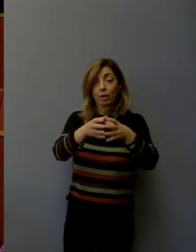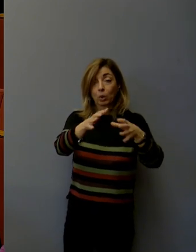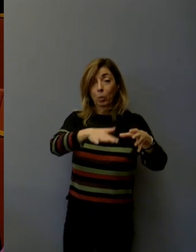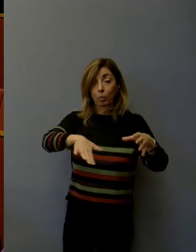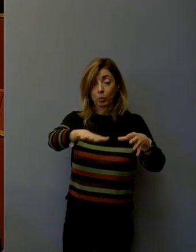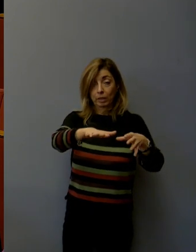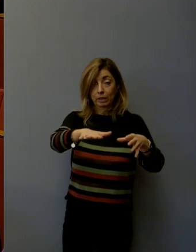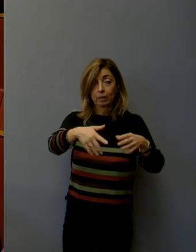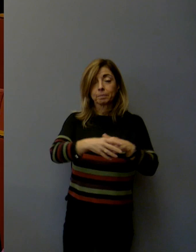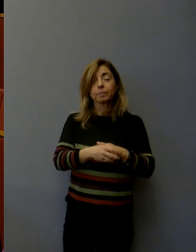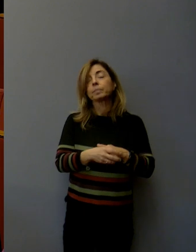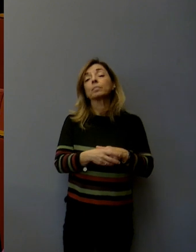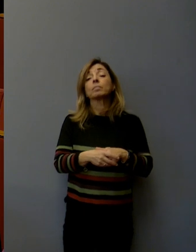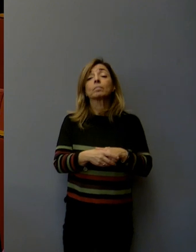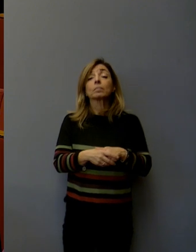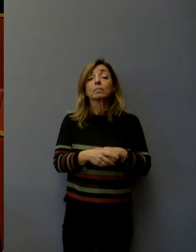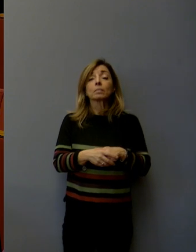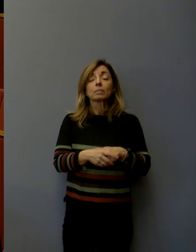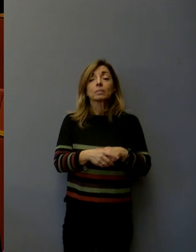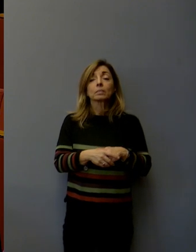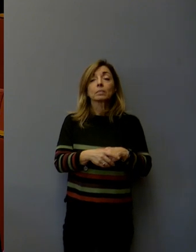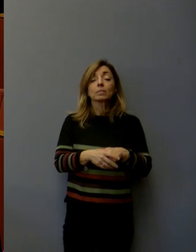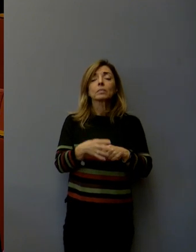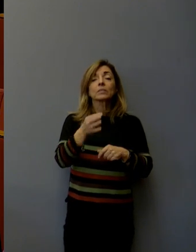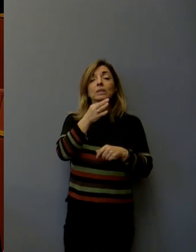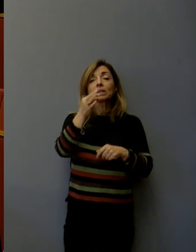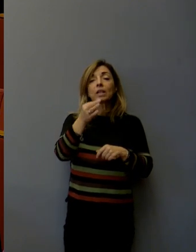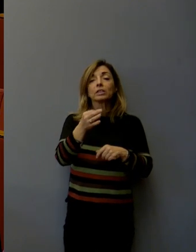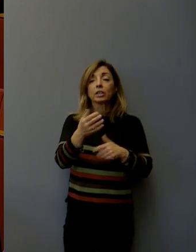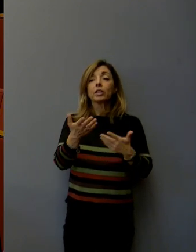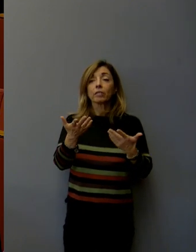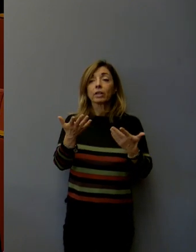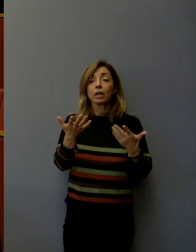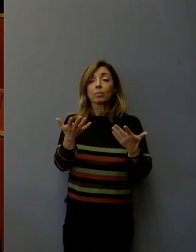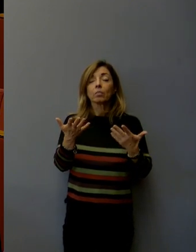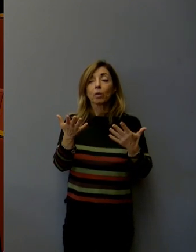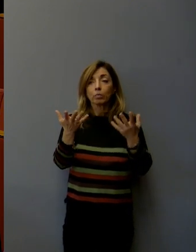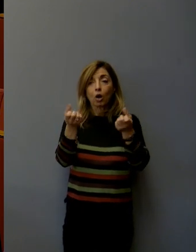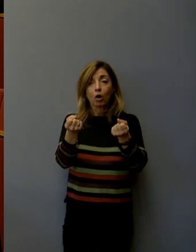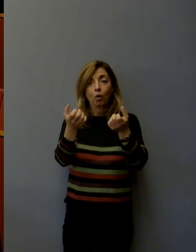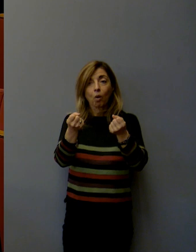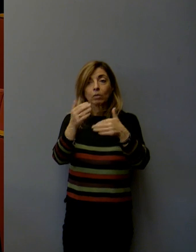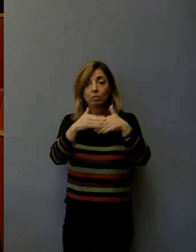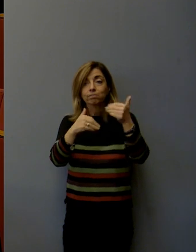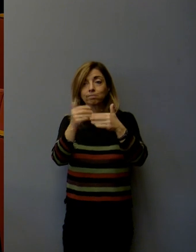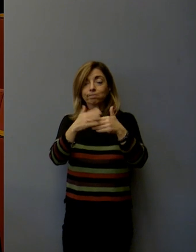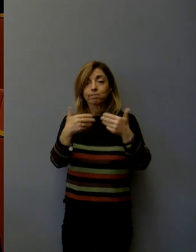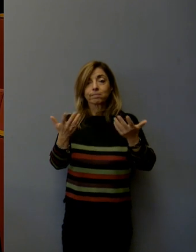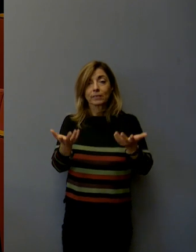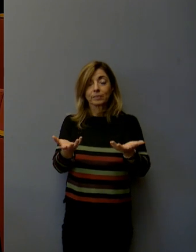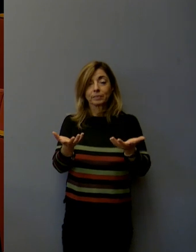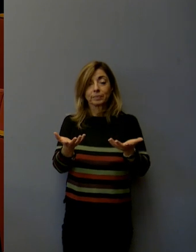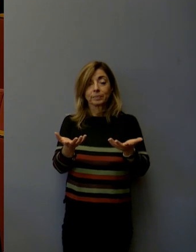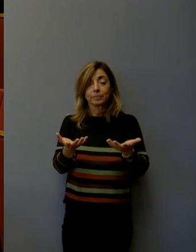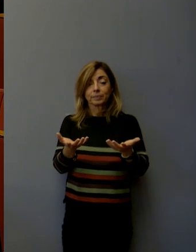al servizio della comunità significa mettere le mani in pasta fra virgolette e così